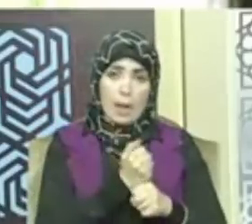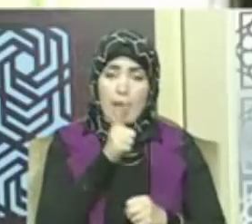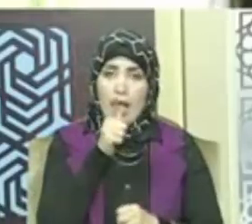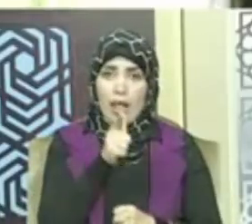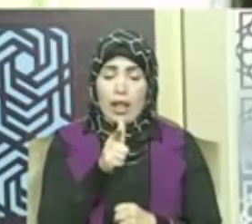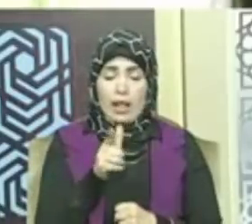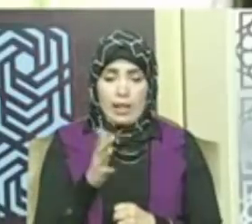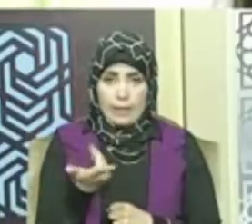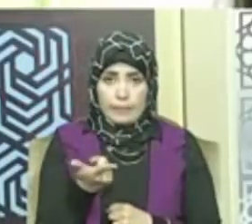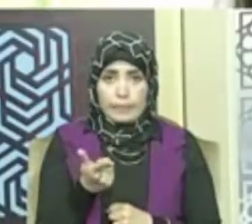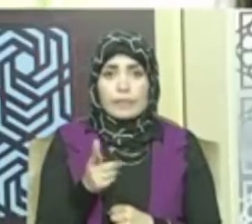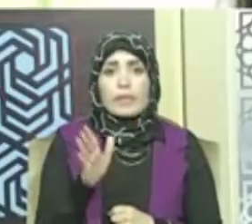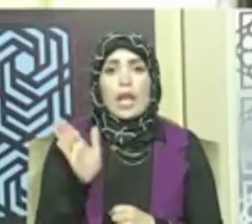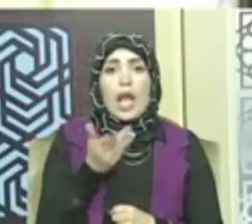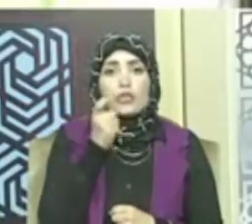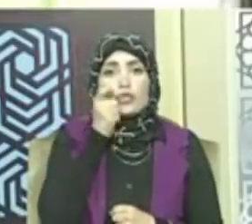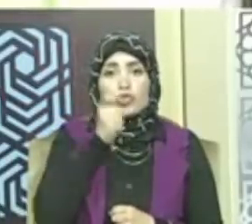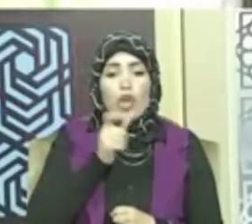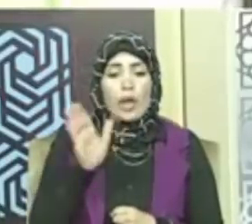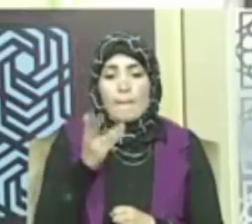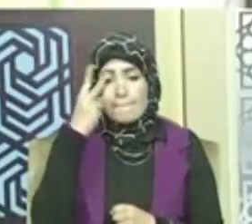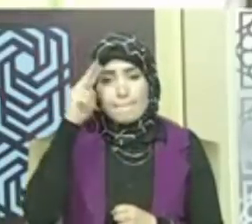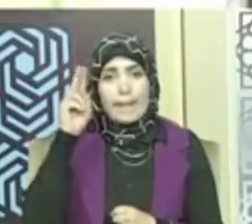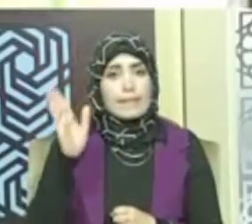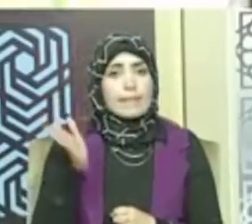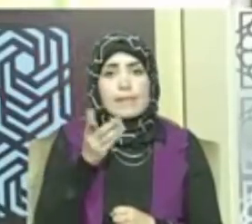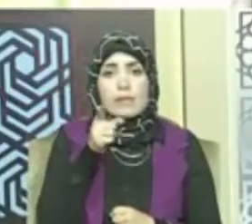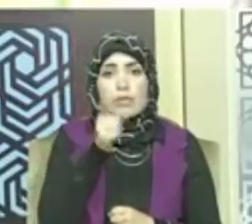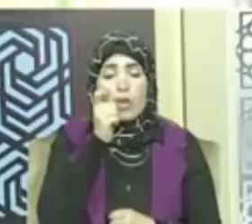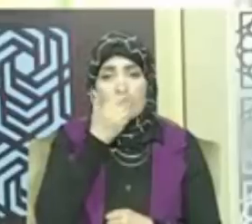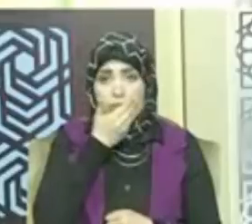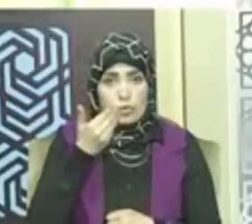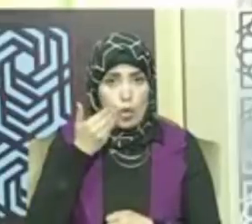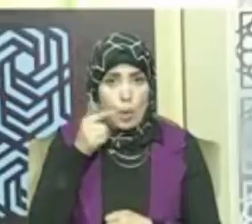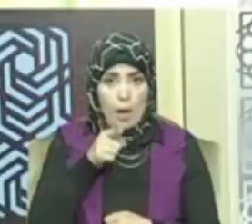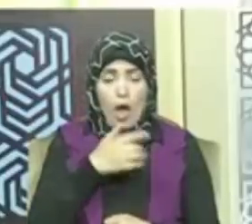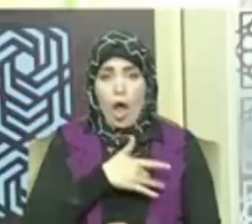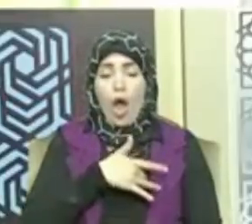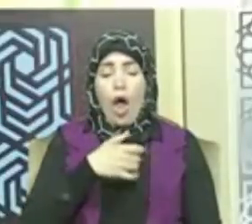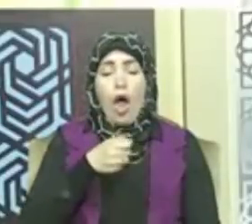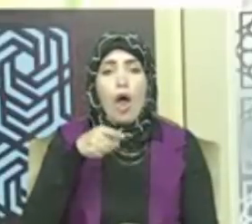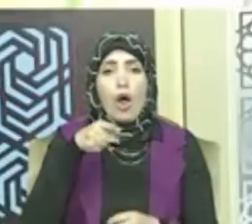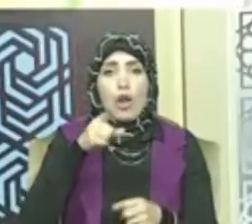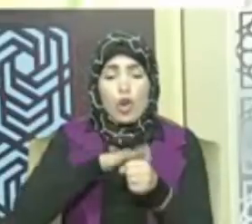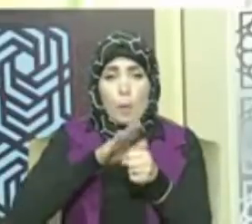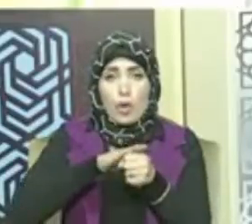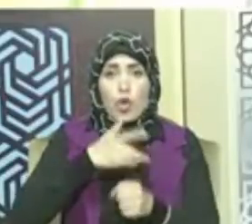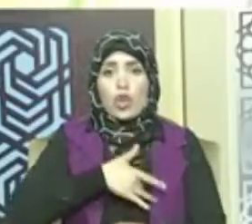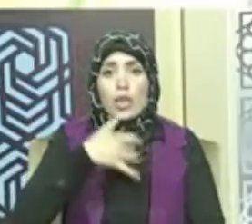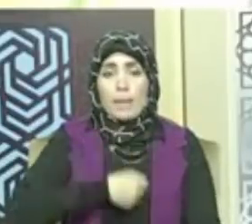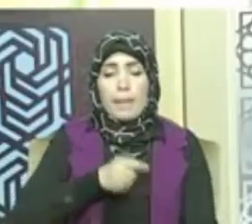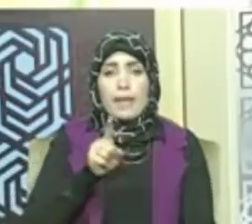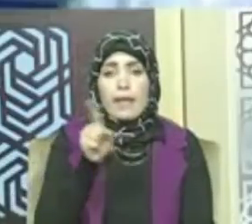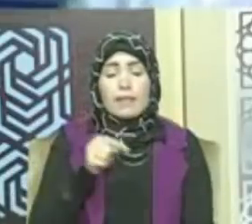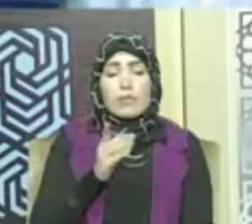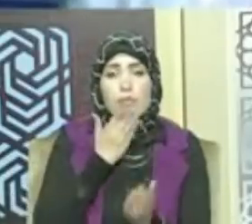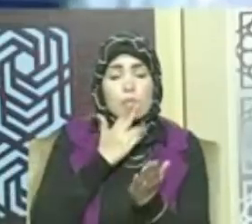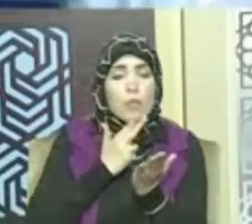من صام رمضان إيمانا واحتسابا، صوم مخلص مراقب